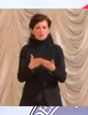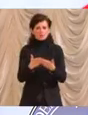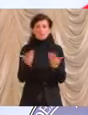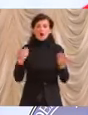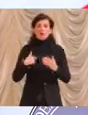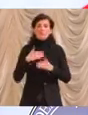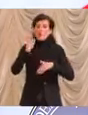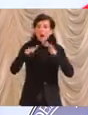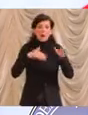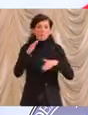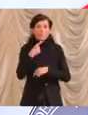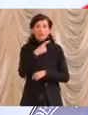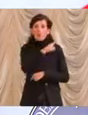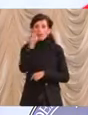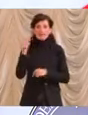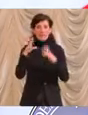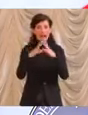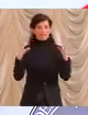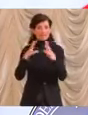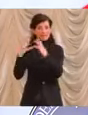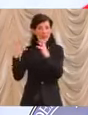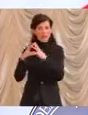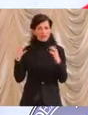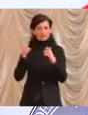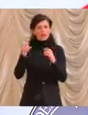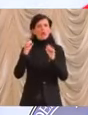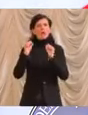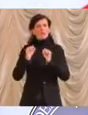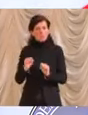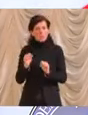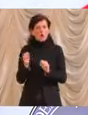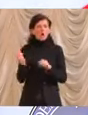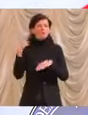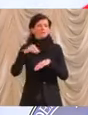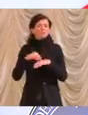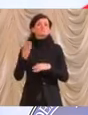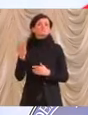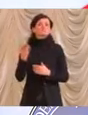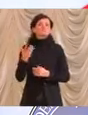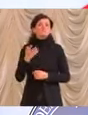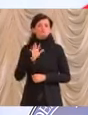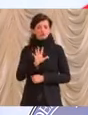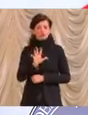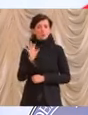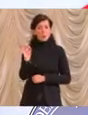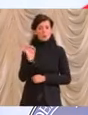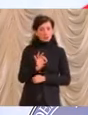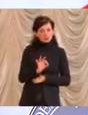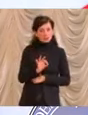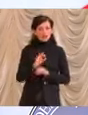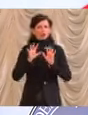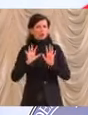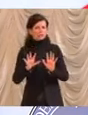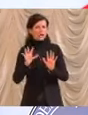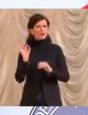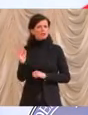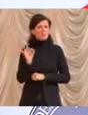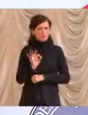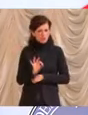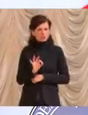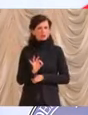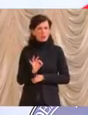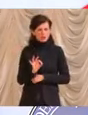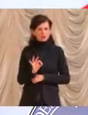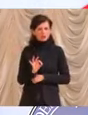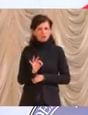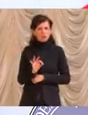possano aggiungere, semmai di loro, un 5%, addirittura un 10% di sconto